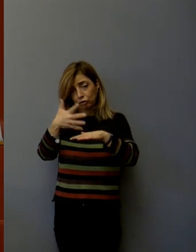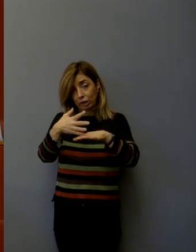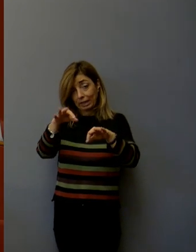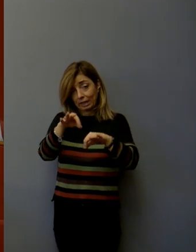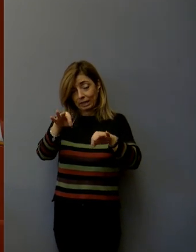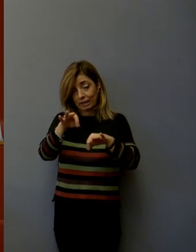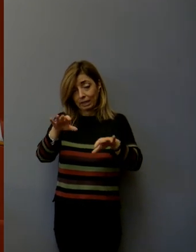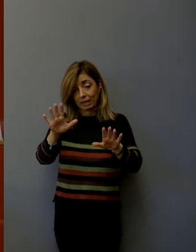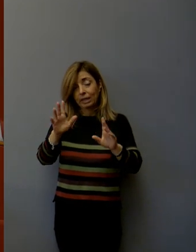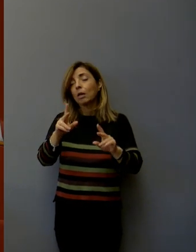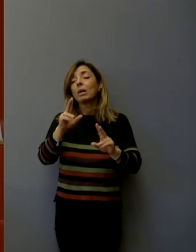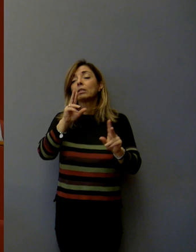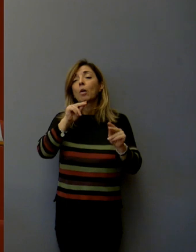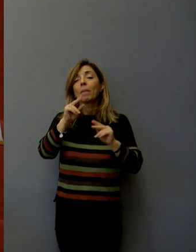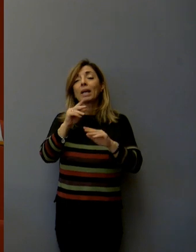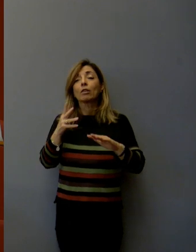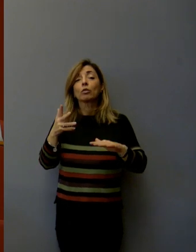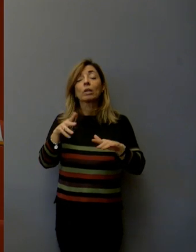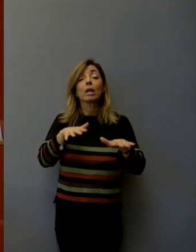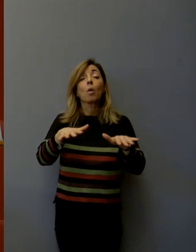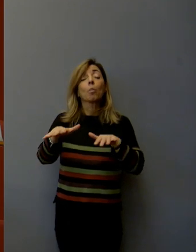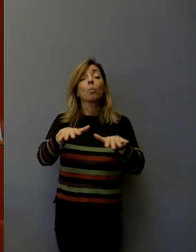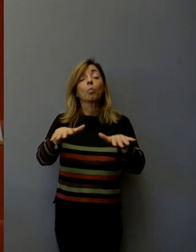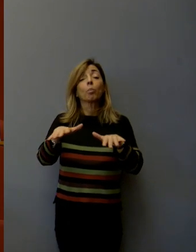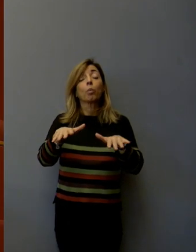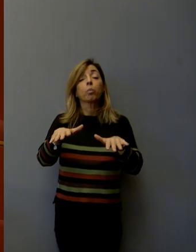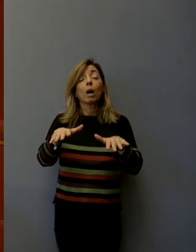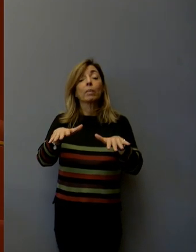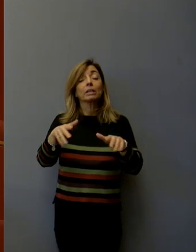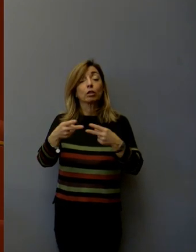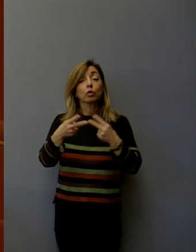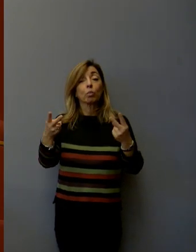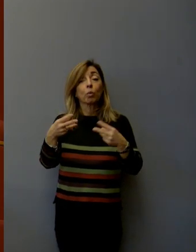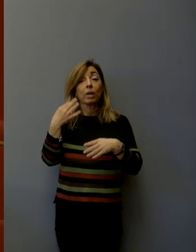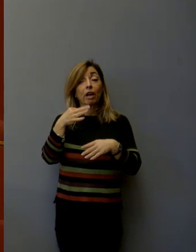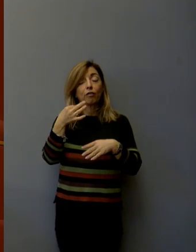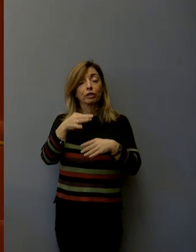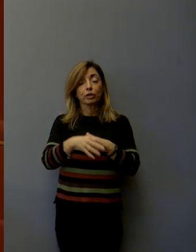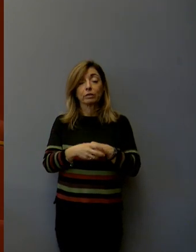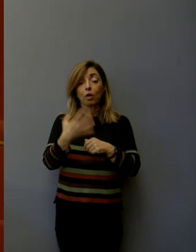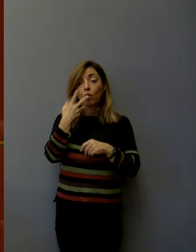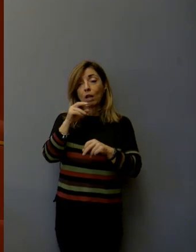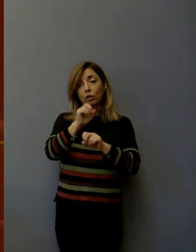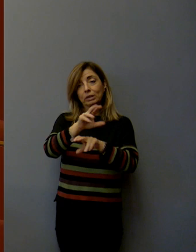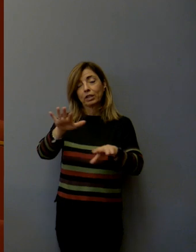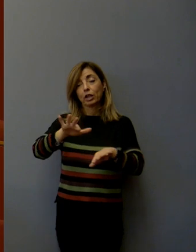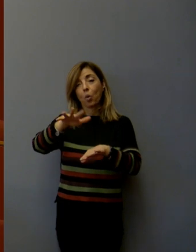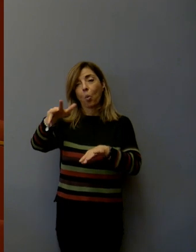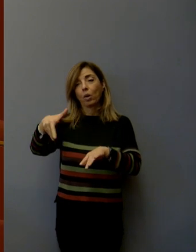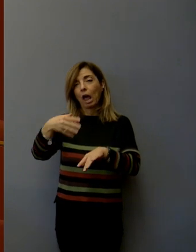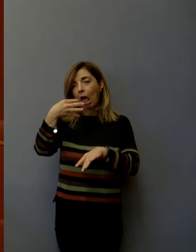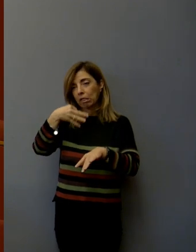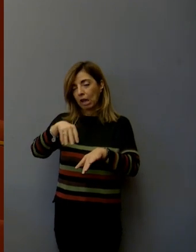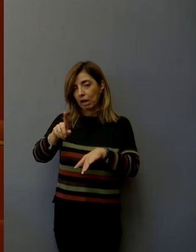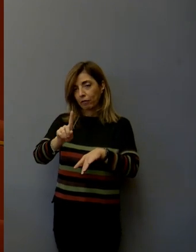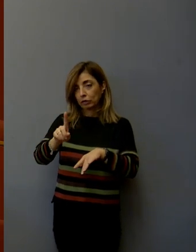pensa della pubblica amministrazione mi fa piacere approfittare per segnalare un'altra inefficienza che mi è stata segnalata